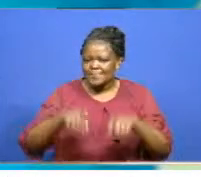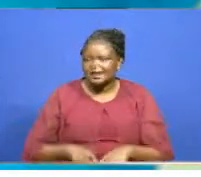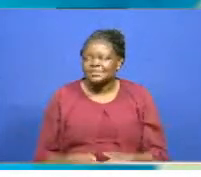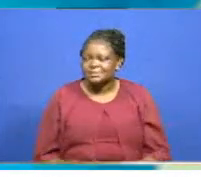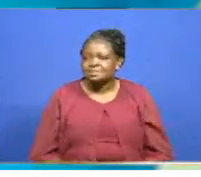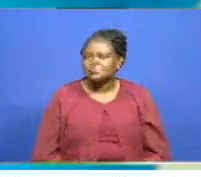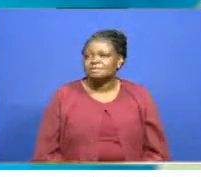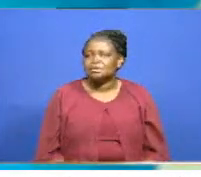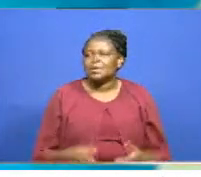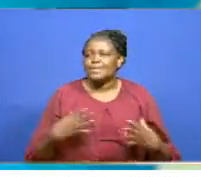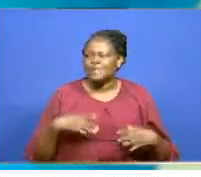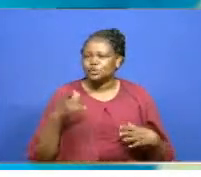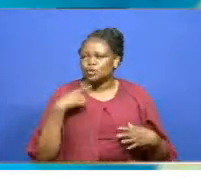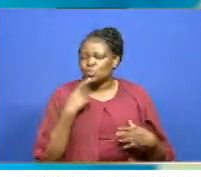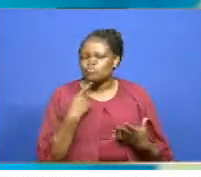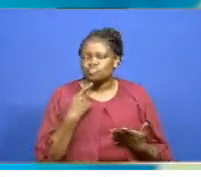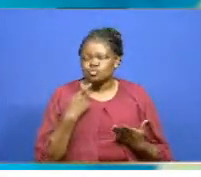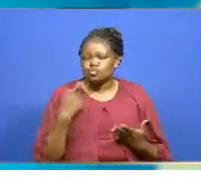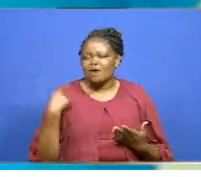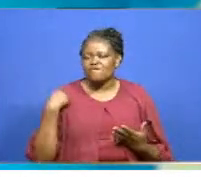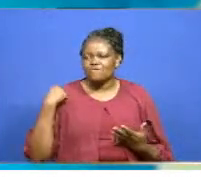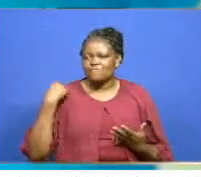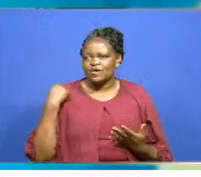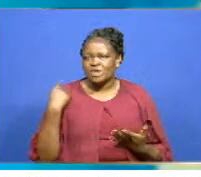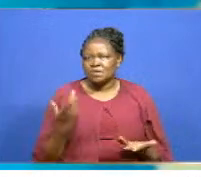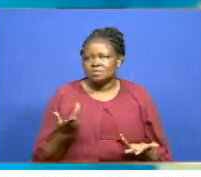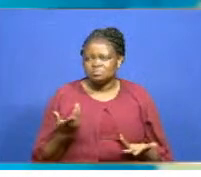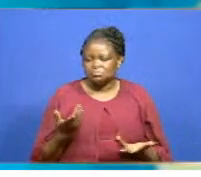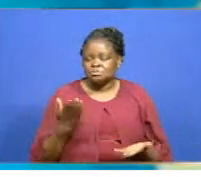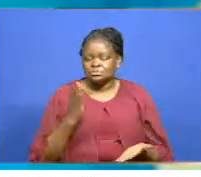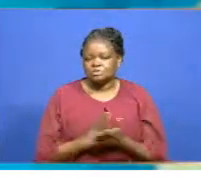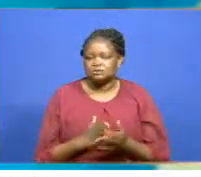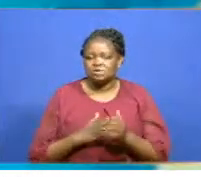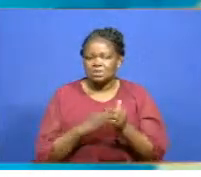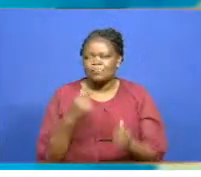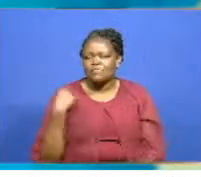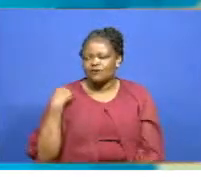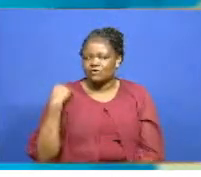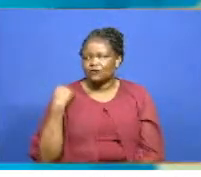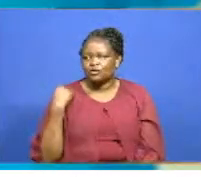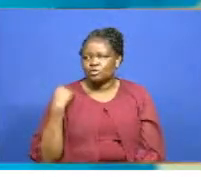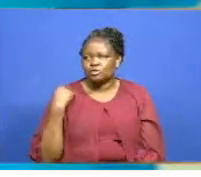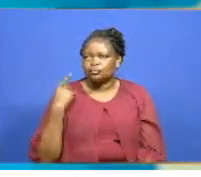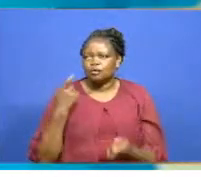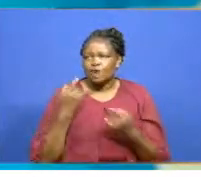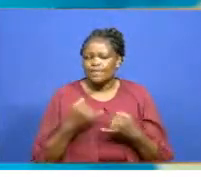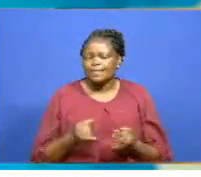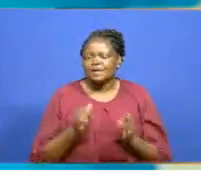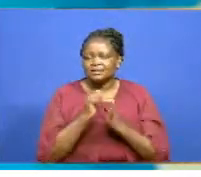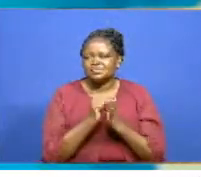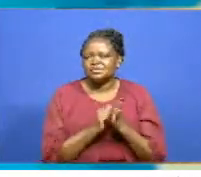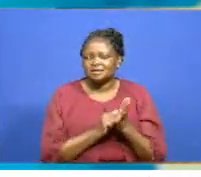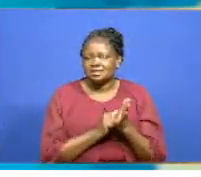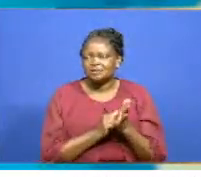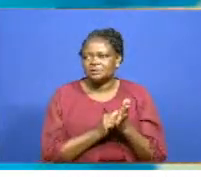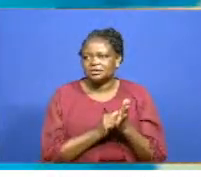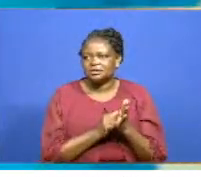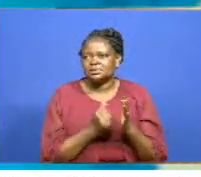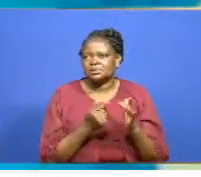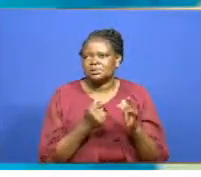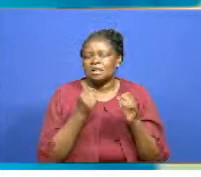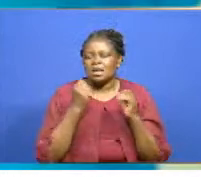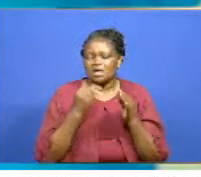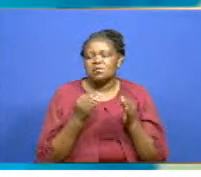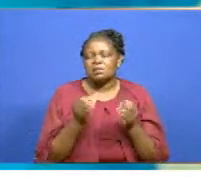awe ni mtu ambaye amejitolea. Unajua uongozi ni kujitolea. Ajitolee kuweza kutekeleza agenda hizi in